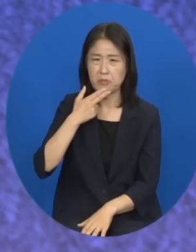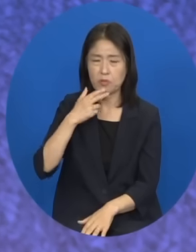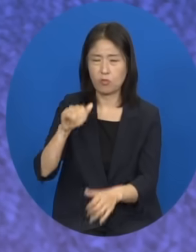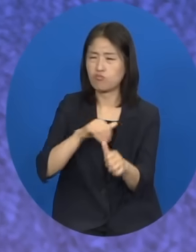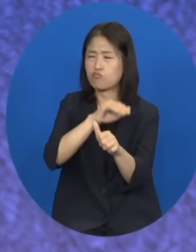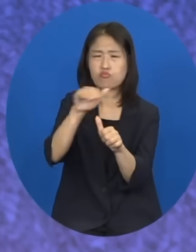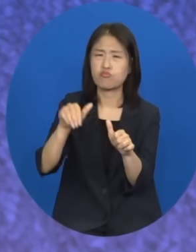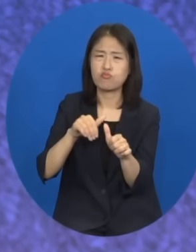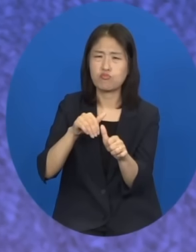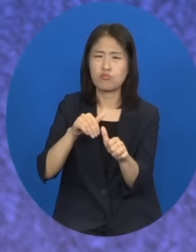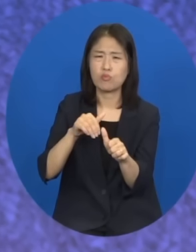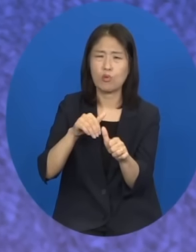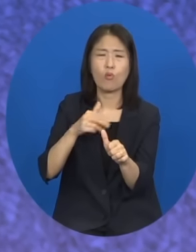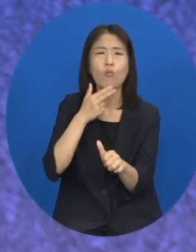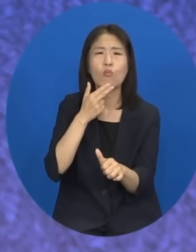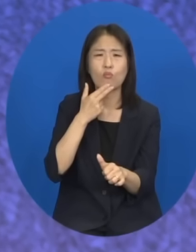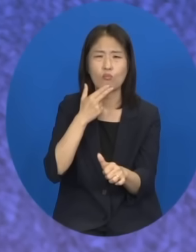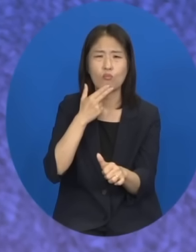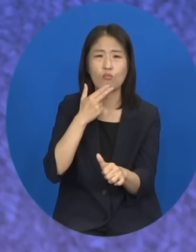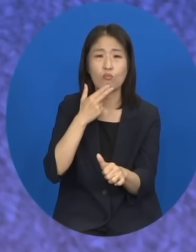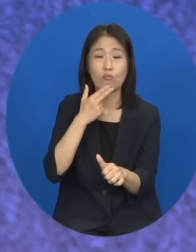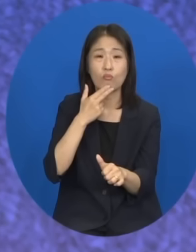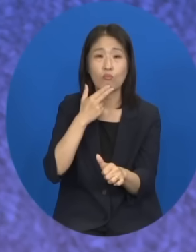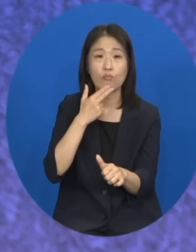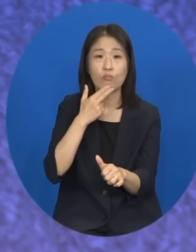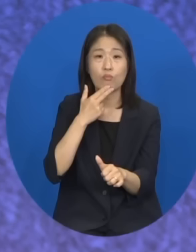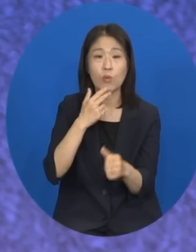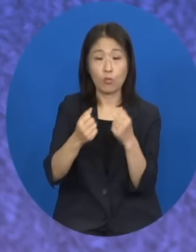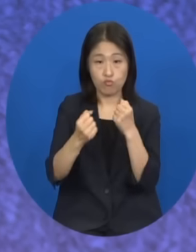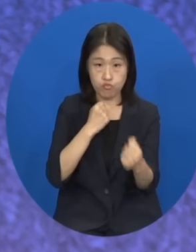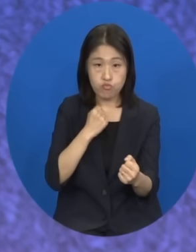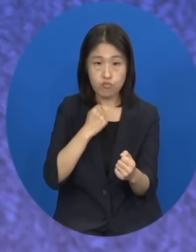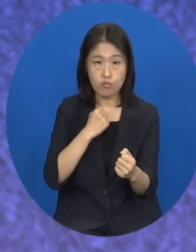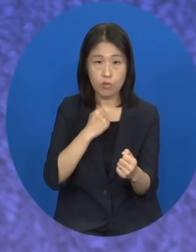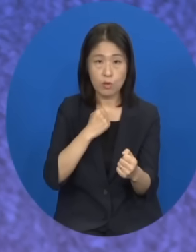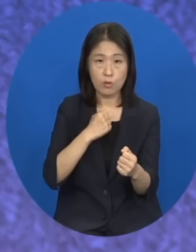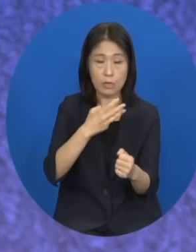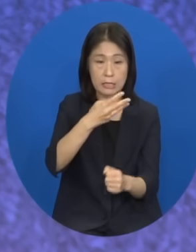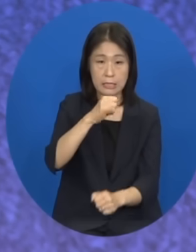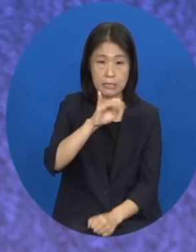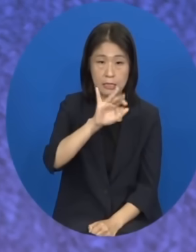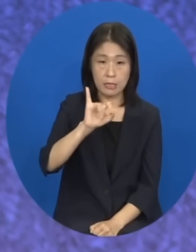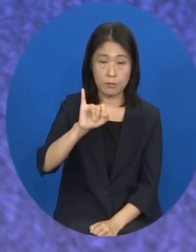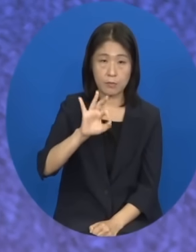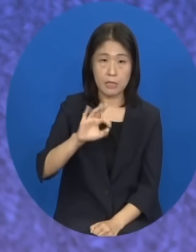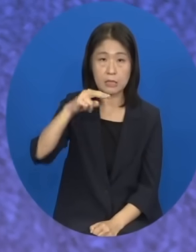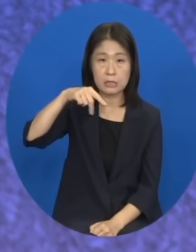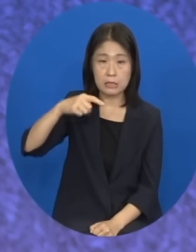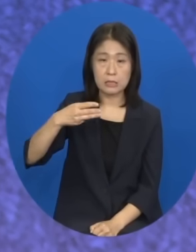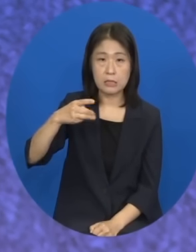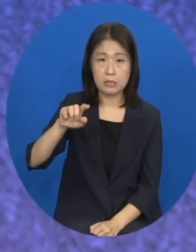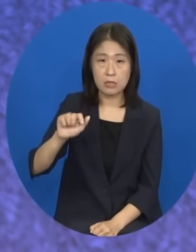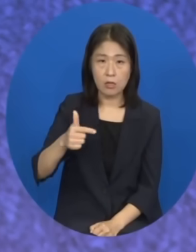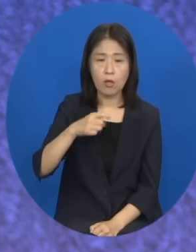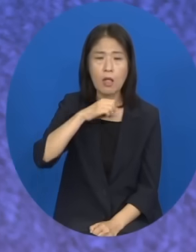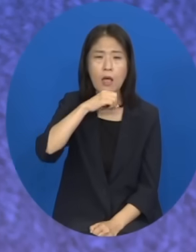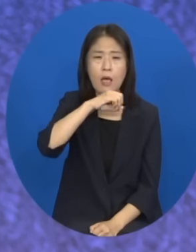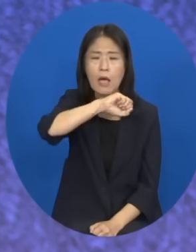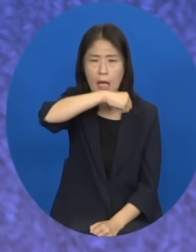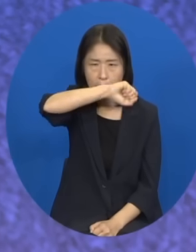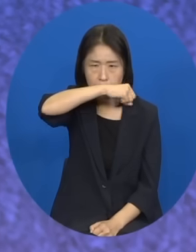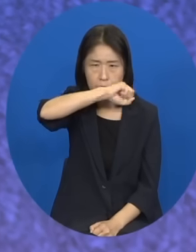아닌 그런 가운데 그들이 아프리카 선교사로 리빙스턴이 나가게 된 이유가 뭔가,